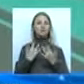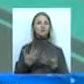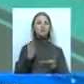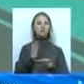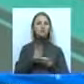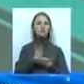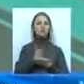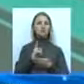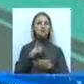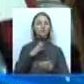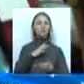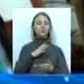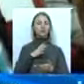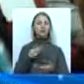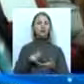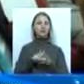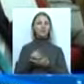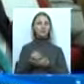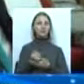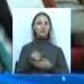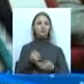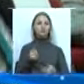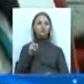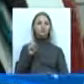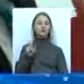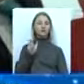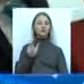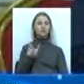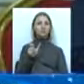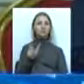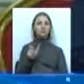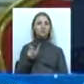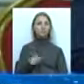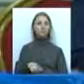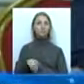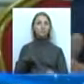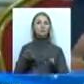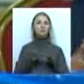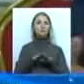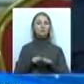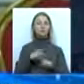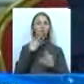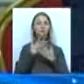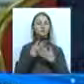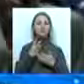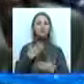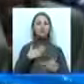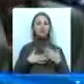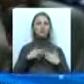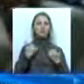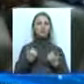пен сатып алынған тауарлар үшін қолма-қол ақшасыз есеп айырысу бүгінгі күннің талабы. Десек те, соңғы статистикалық мәліметтер көңіл